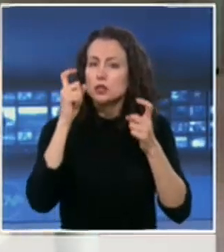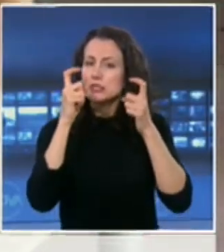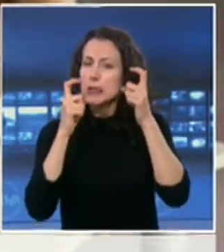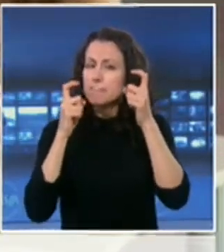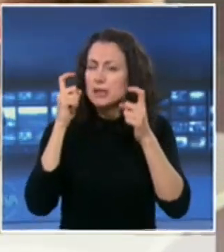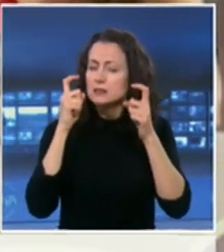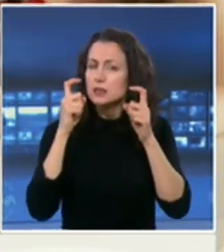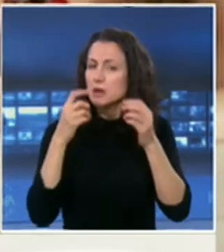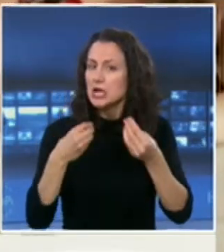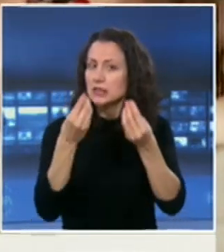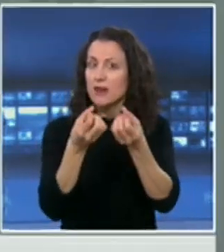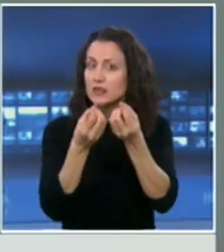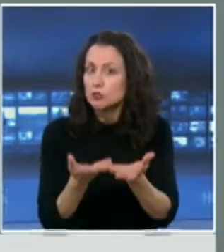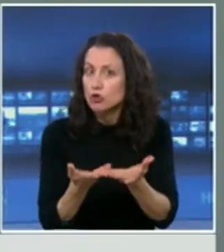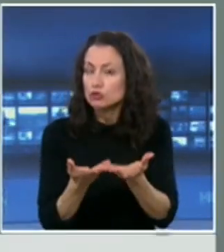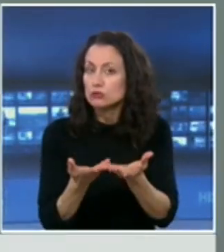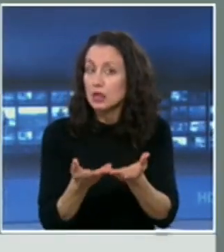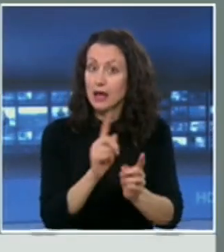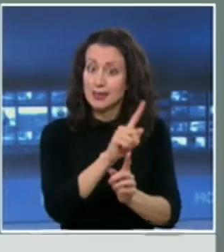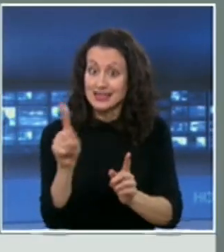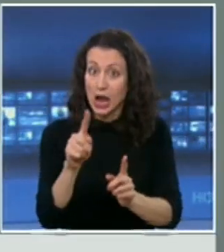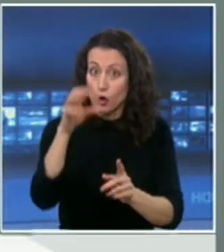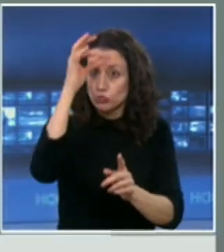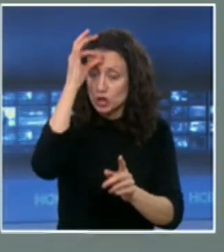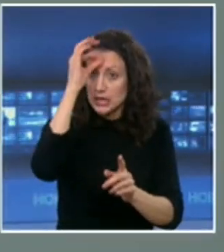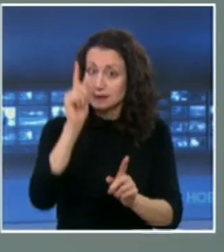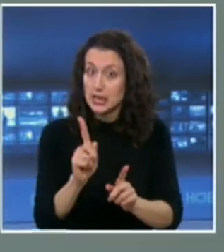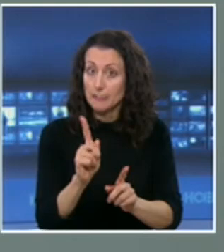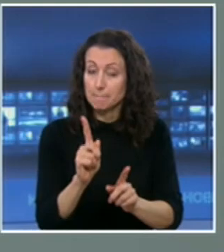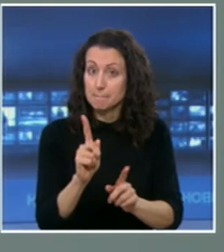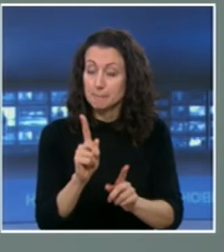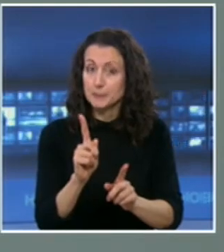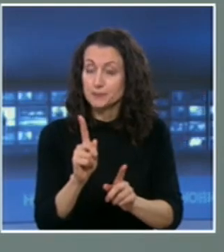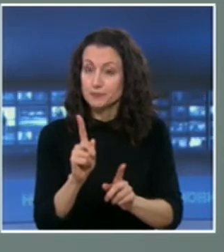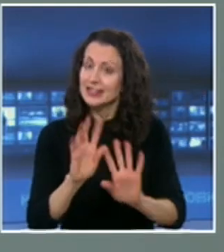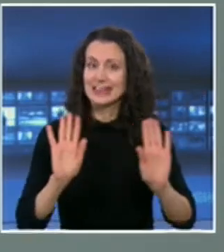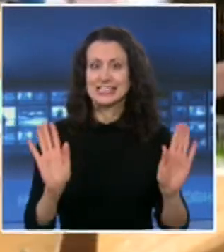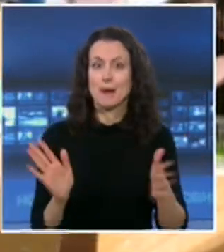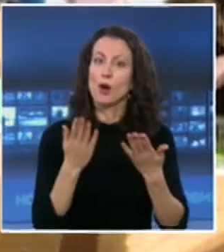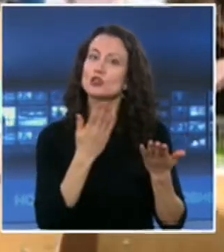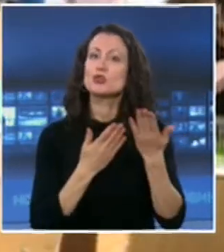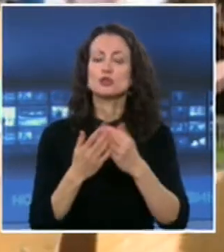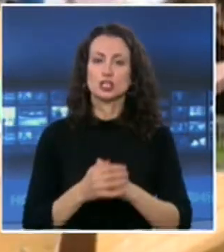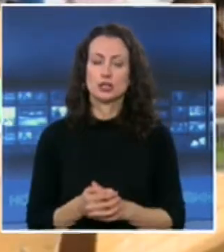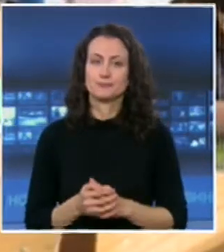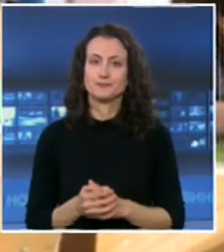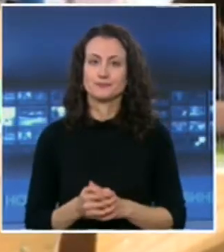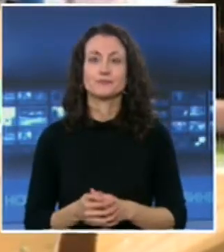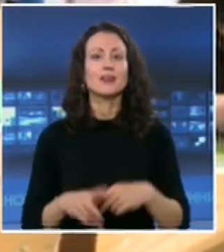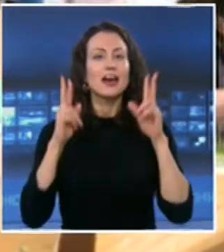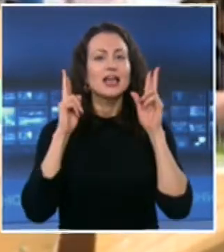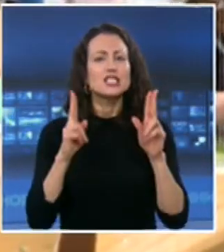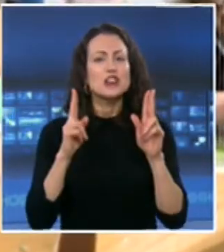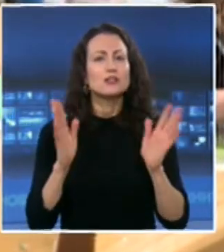дадем възможност на някои от тях да започнат училище. Решението ще бъде взето